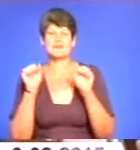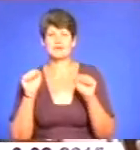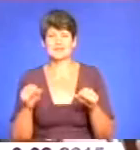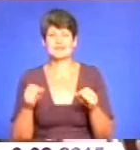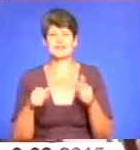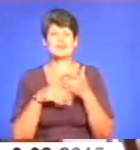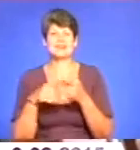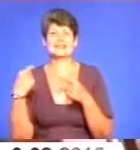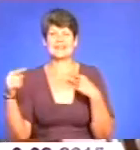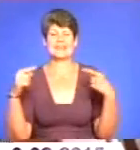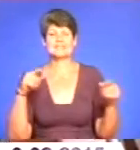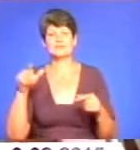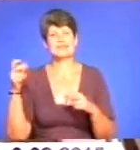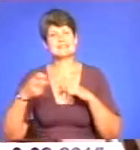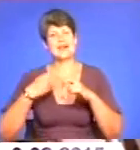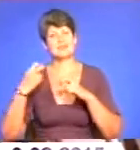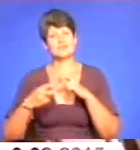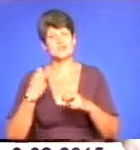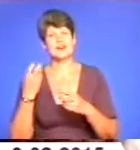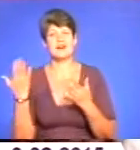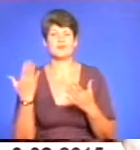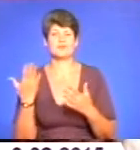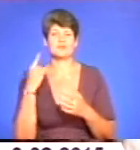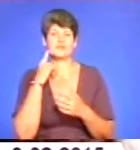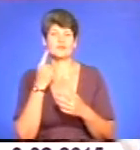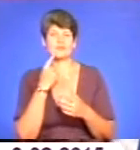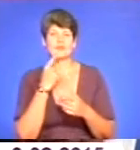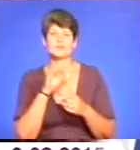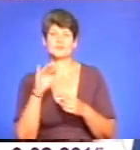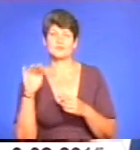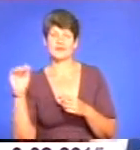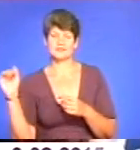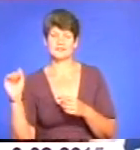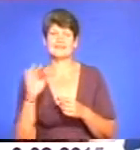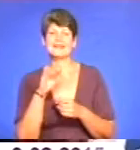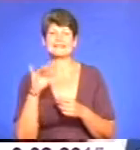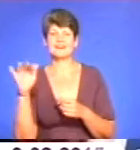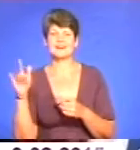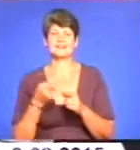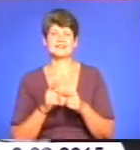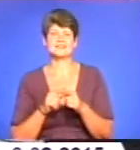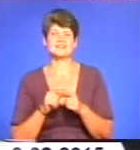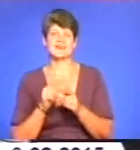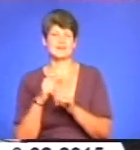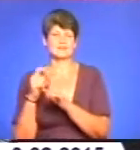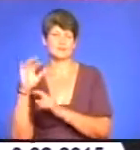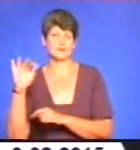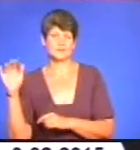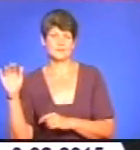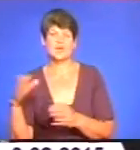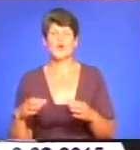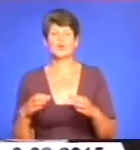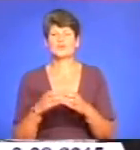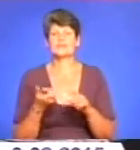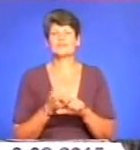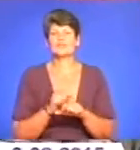могти допомагати іншим людям, тобто слабочуючим або німі, які спілкуються мовою дактиля. Дактиль – це винахідник жестів. Колектив дуже дружній, мені